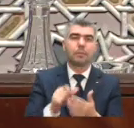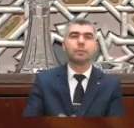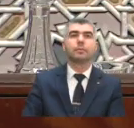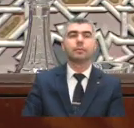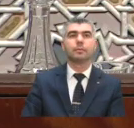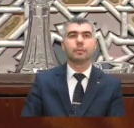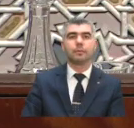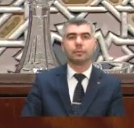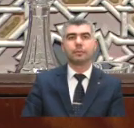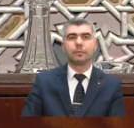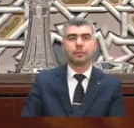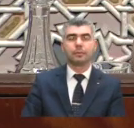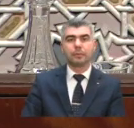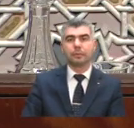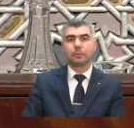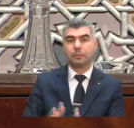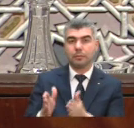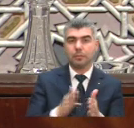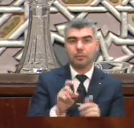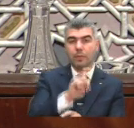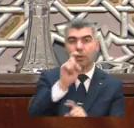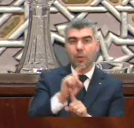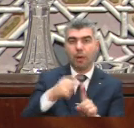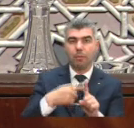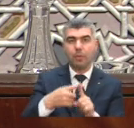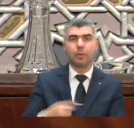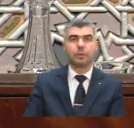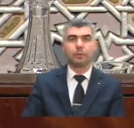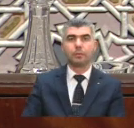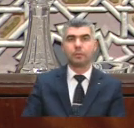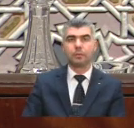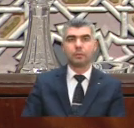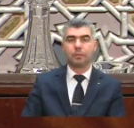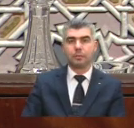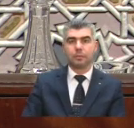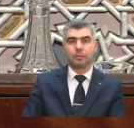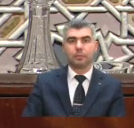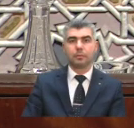شكرا. شكرا. هل هناك تعقيب إضافي؟